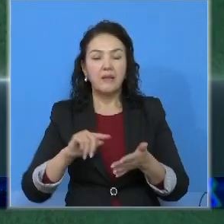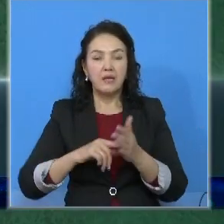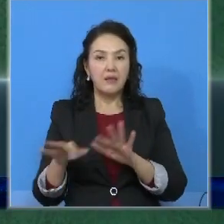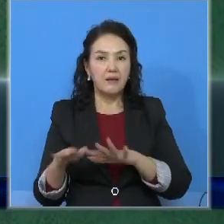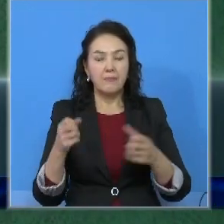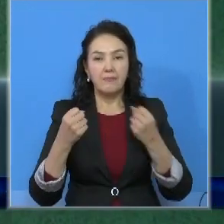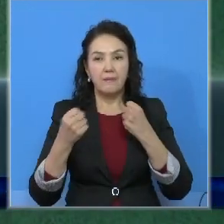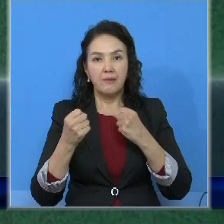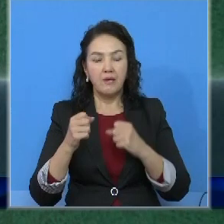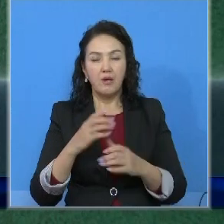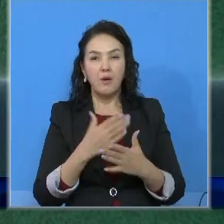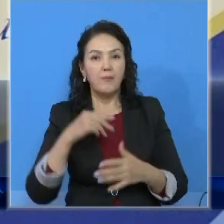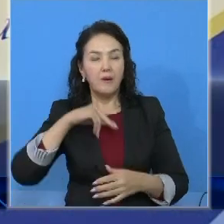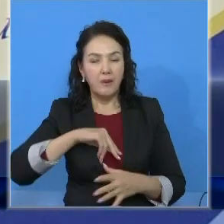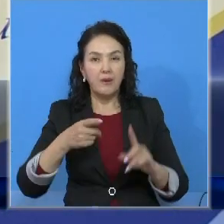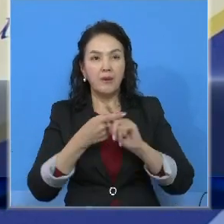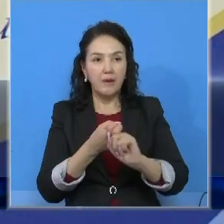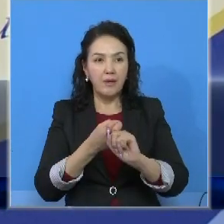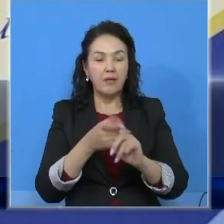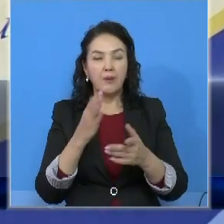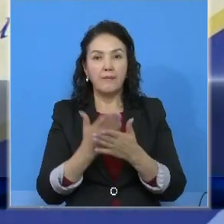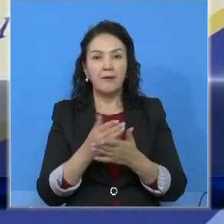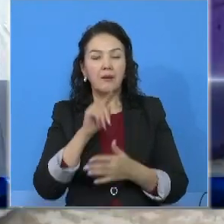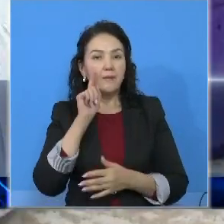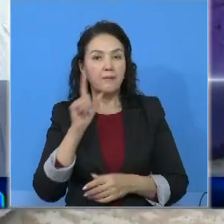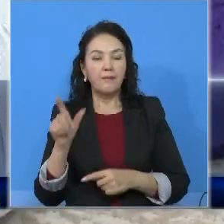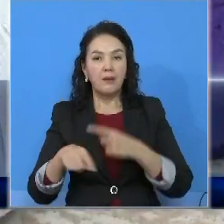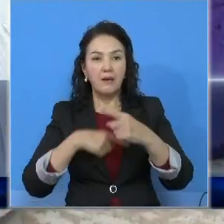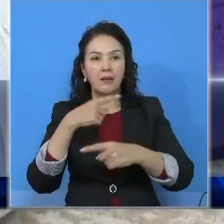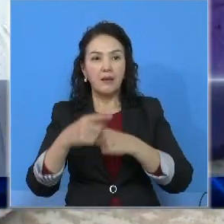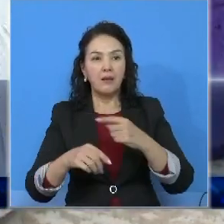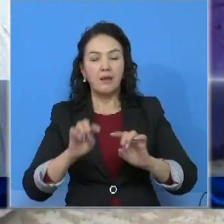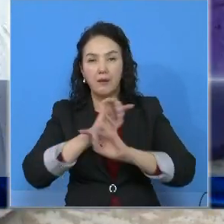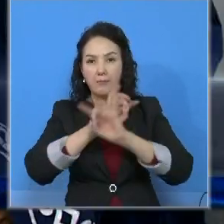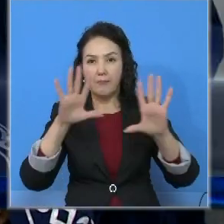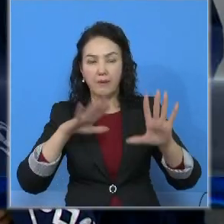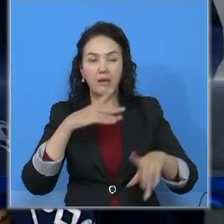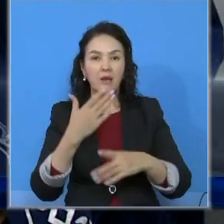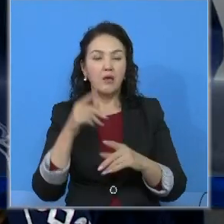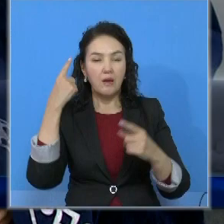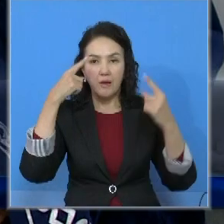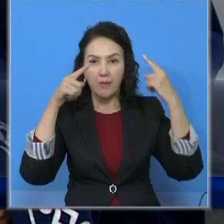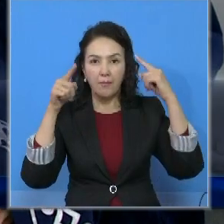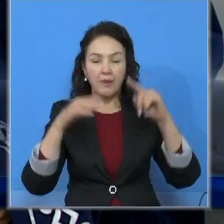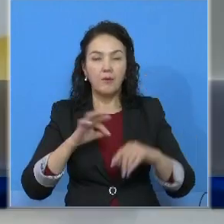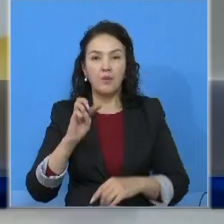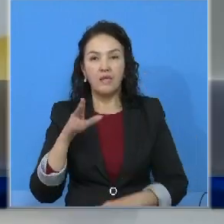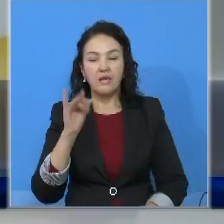мероприятия – укрепить литературно-духовную связь классика с молодым поколением, популяризировать наследие и творчество Мухтара Уэзова.